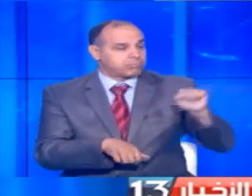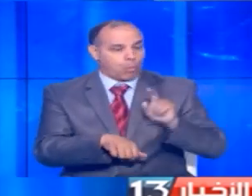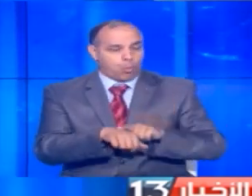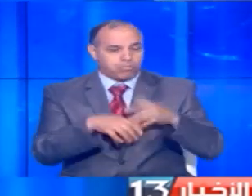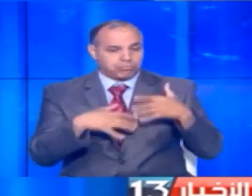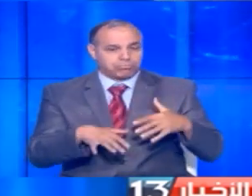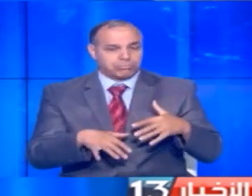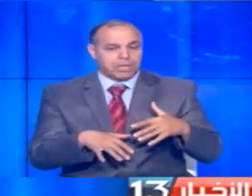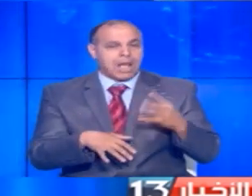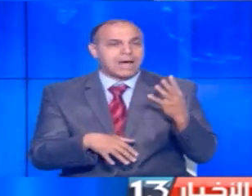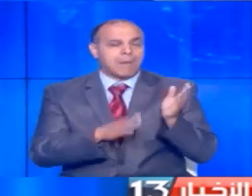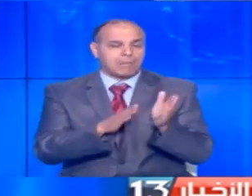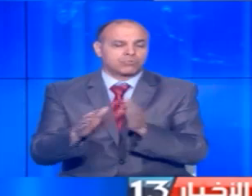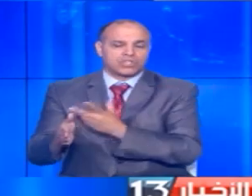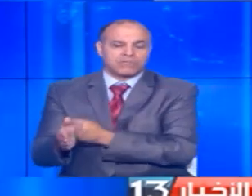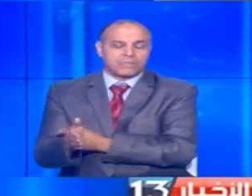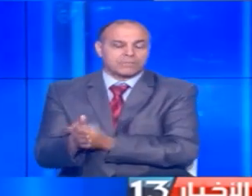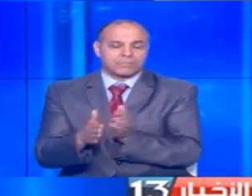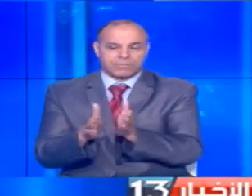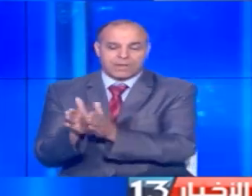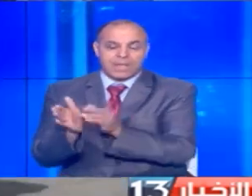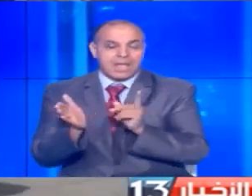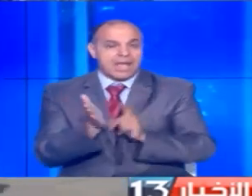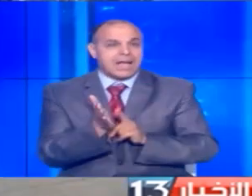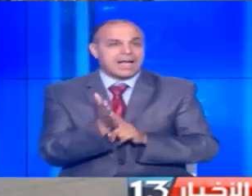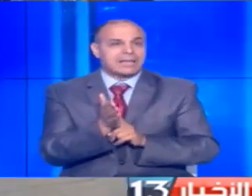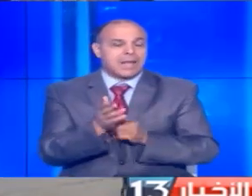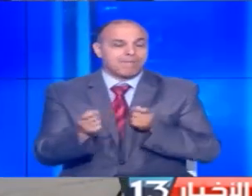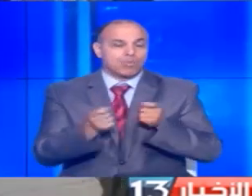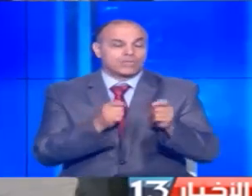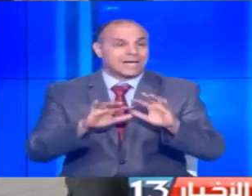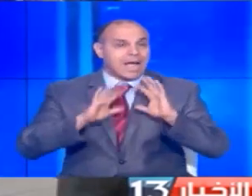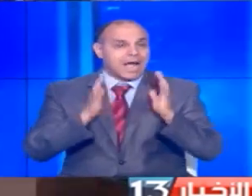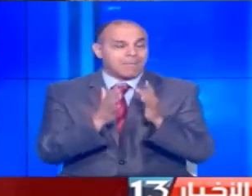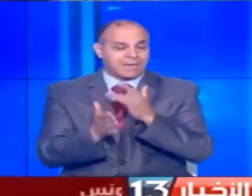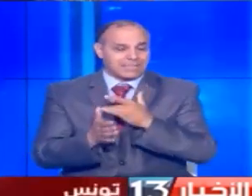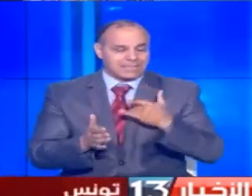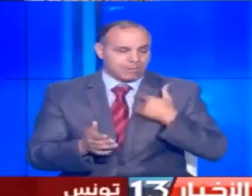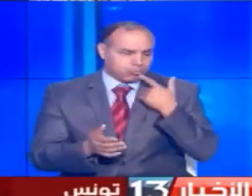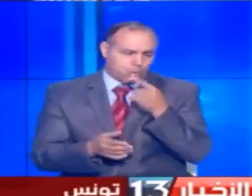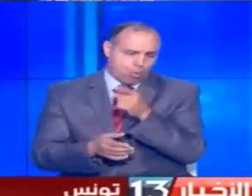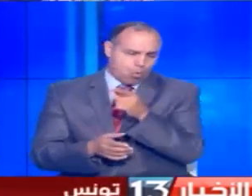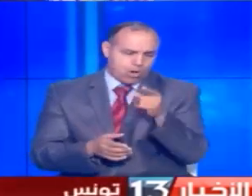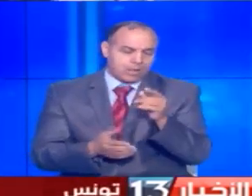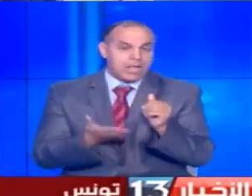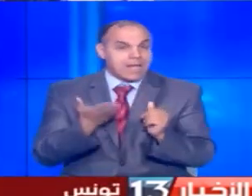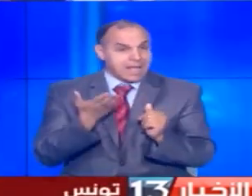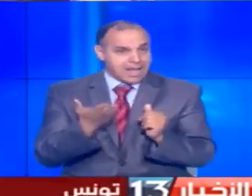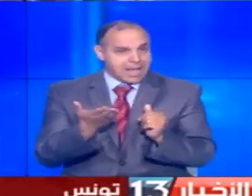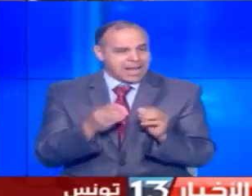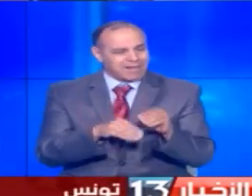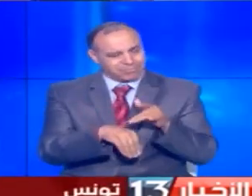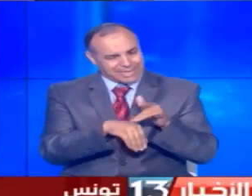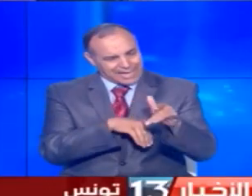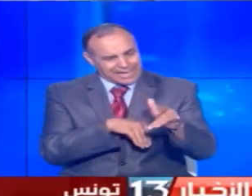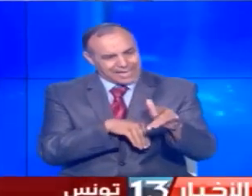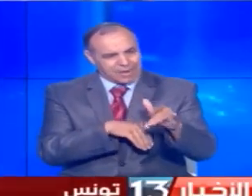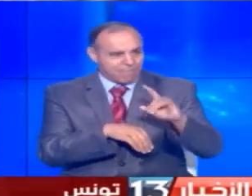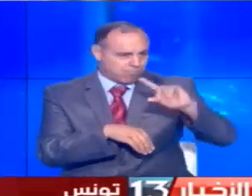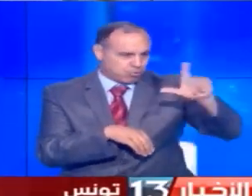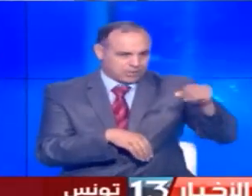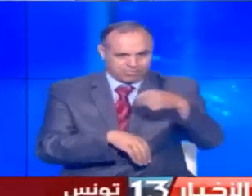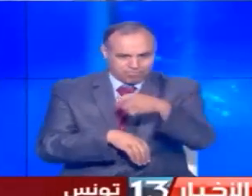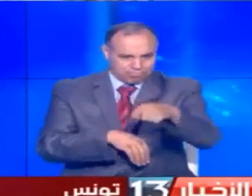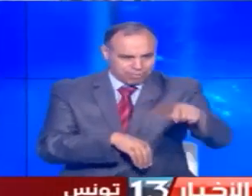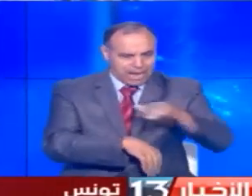صلب 4 مستشفيات. من جهتها أكدت المديرة العامة للصحة نبيهة بورصليف الفول أن هذا التأخير في صرف